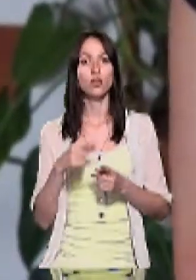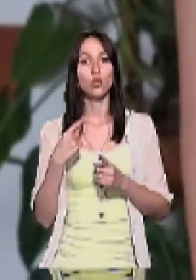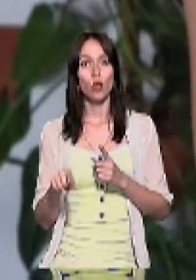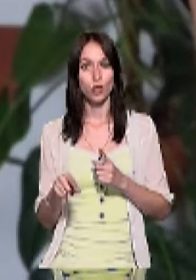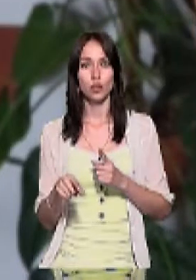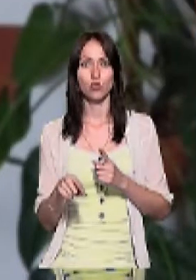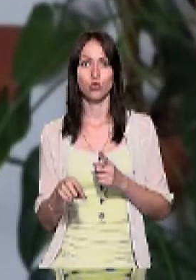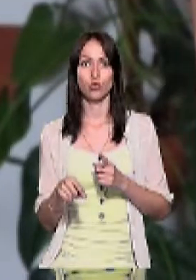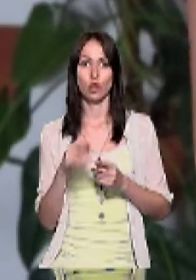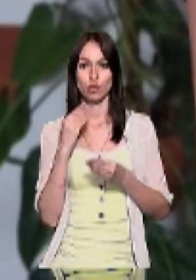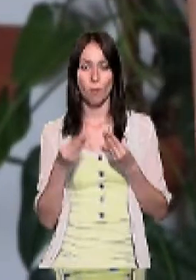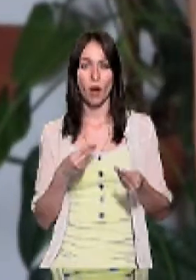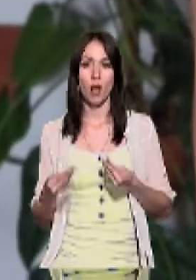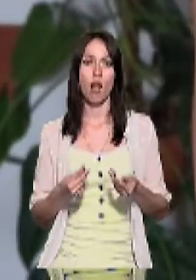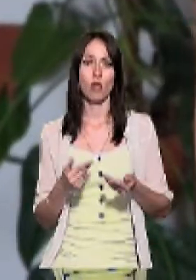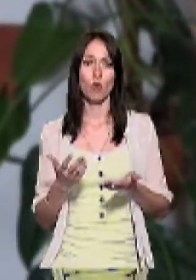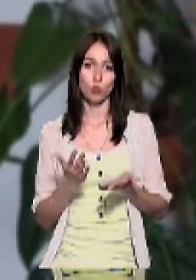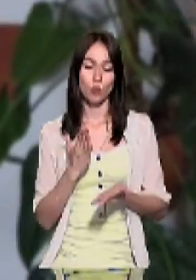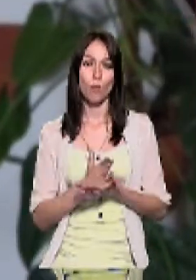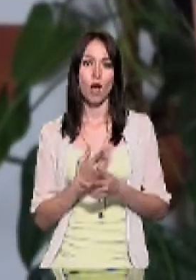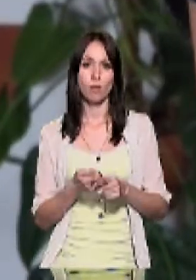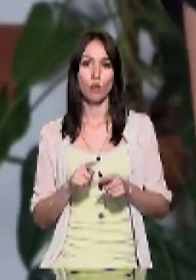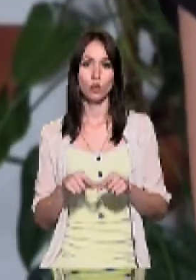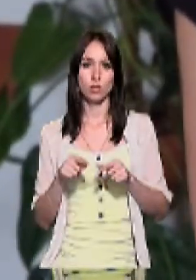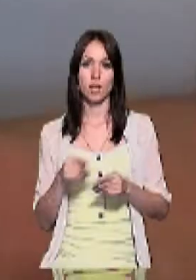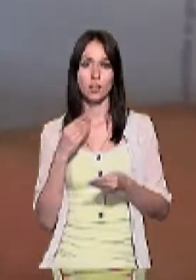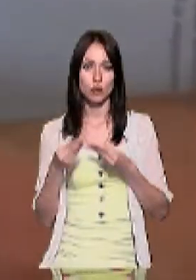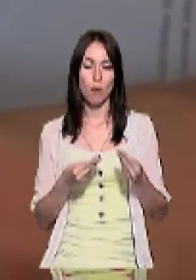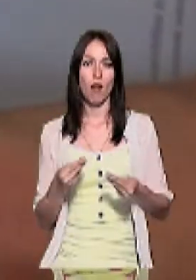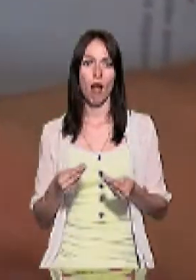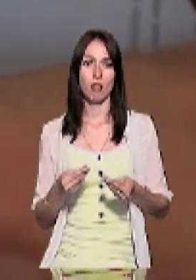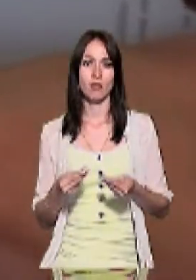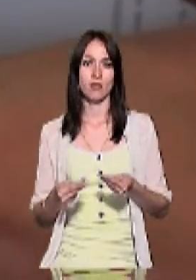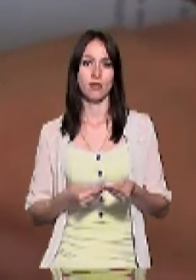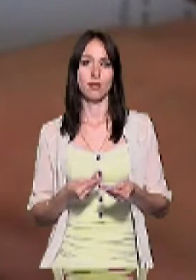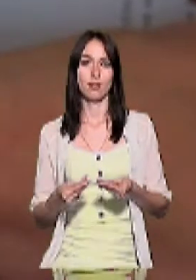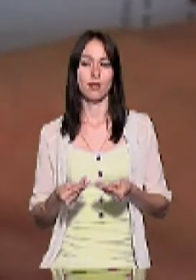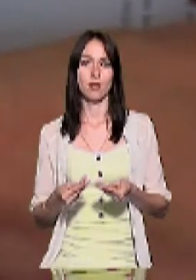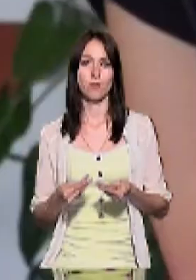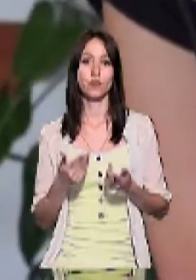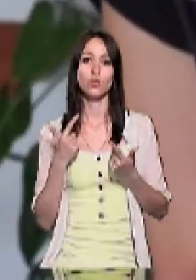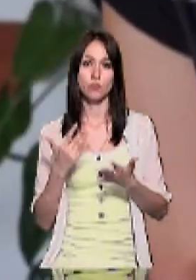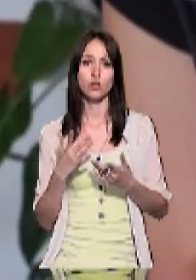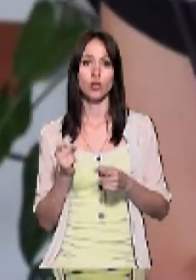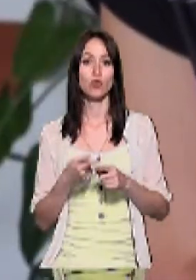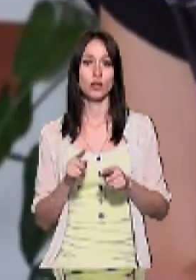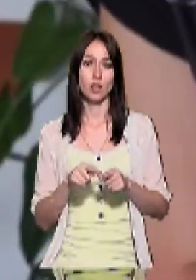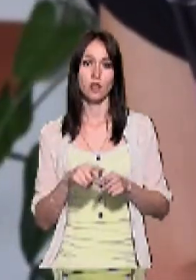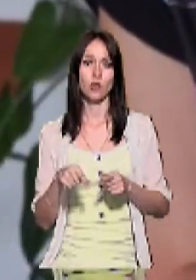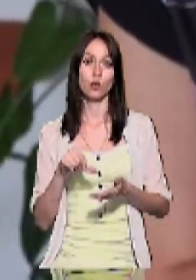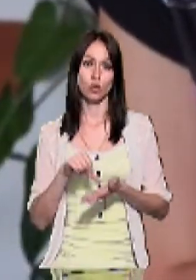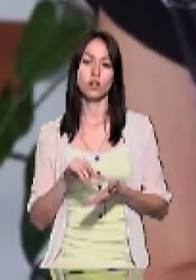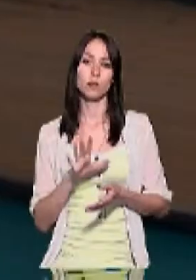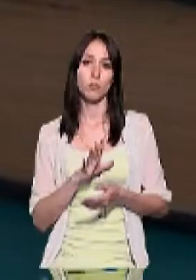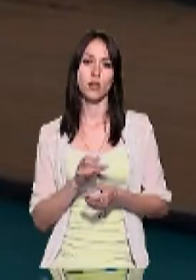інших шпаргалок, то от маємо отакі шпаргалки. Звичайно, за ці речі ці учасники